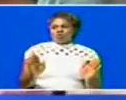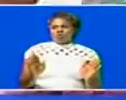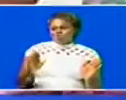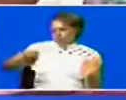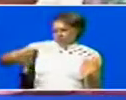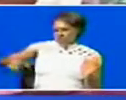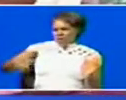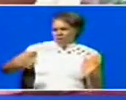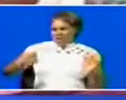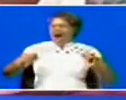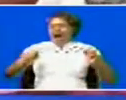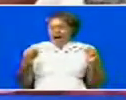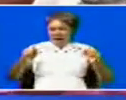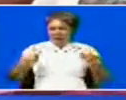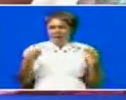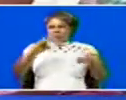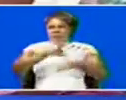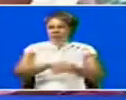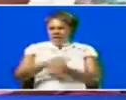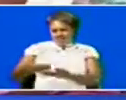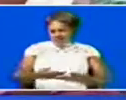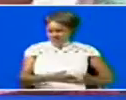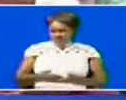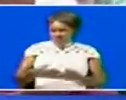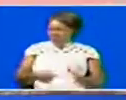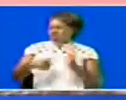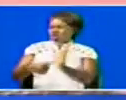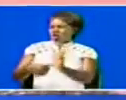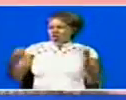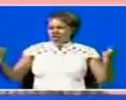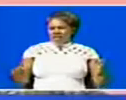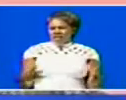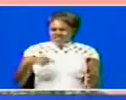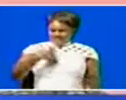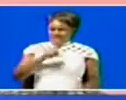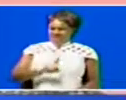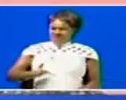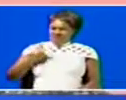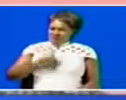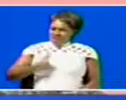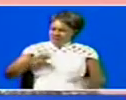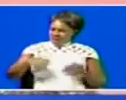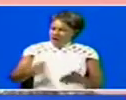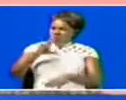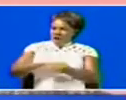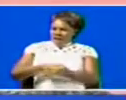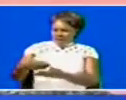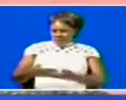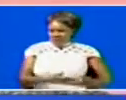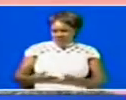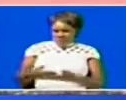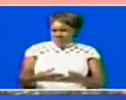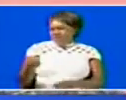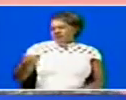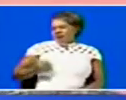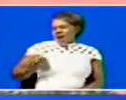Kisumu, furaha ya kujaliwa na watoto siku hii ilikuwa wazi. I was lucky to get a baby girl on